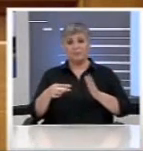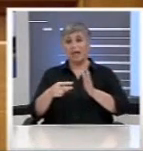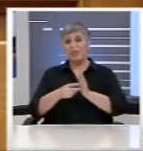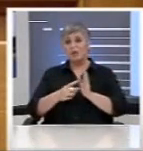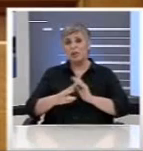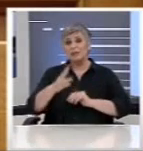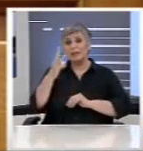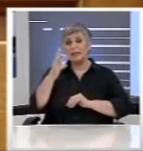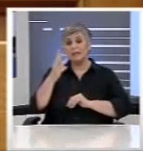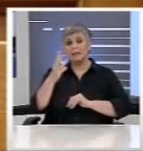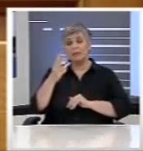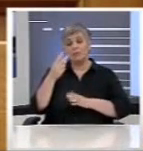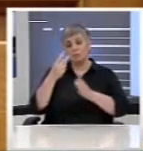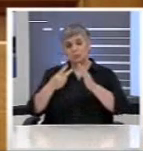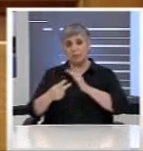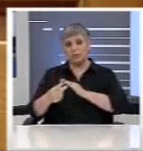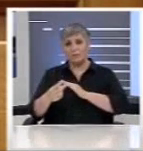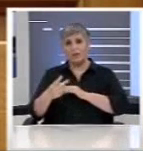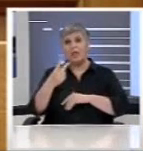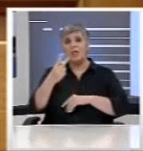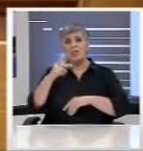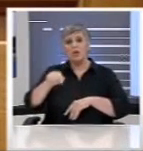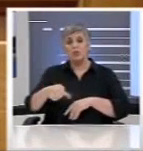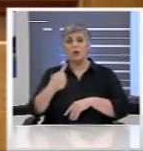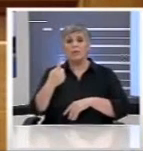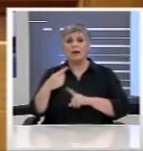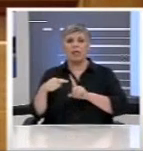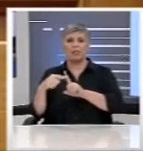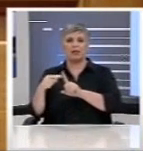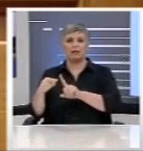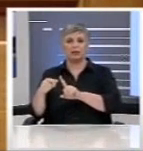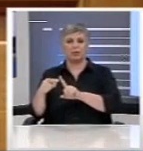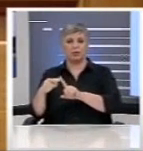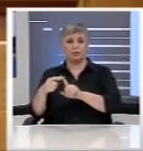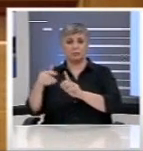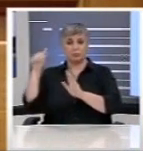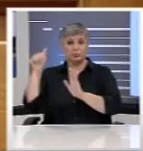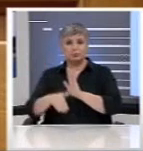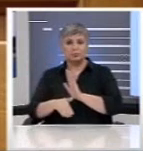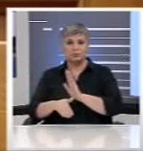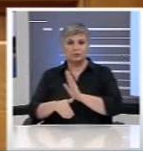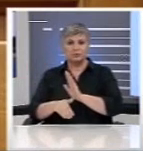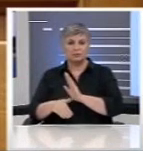2013 υπήρχε πρόβλεψη 2,1 ανάπτυξης. Ξέρετε πόσο ήταν η ύφεση, κύριε Μητσοτάκη?